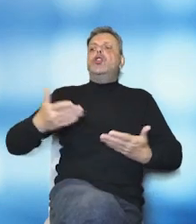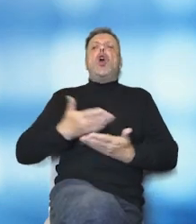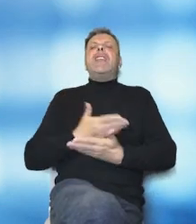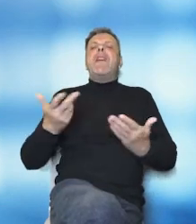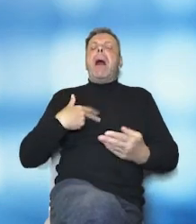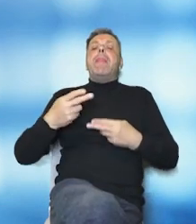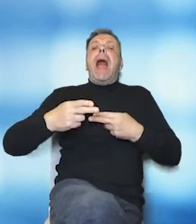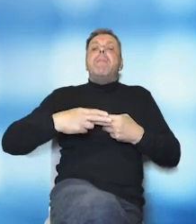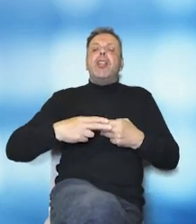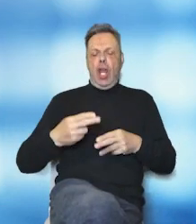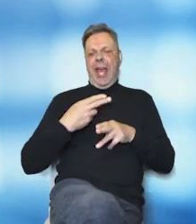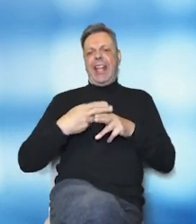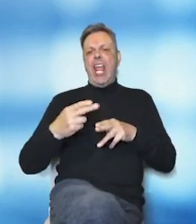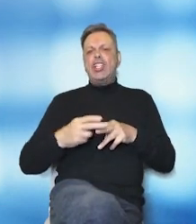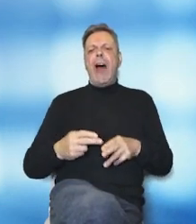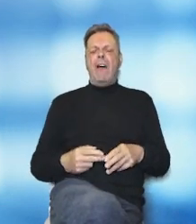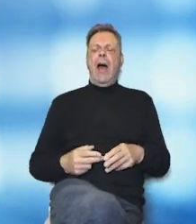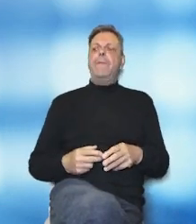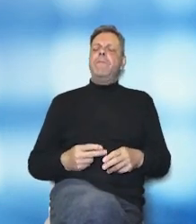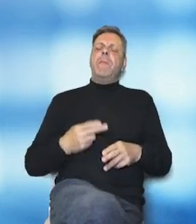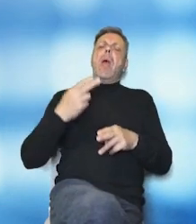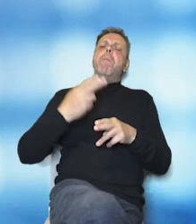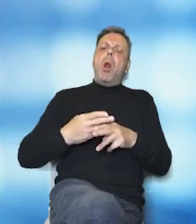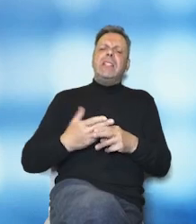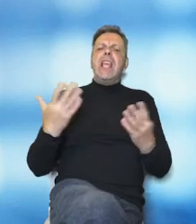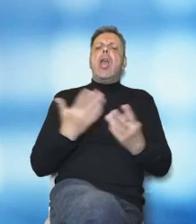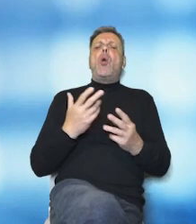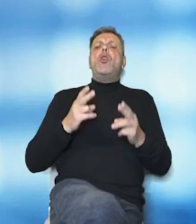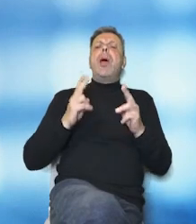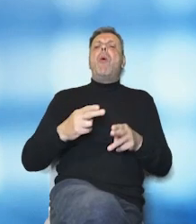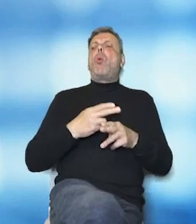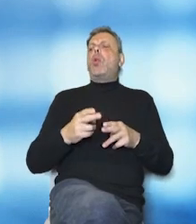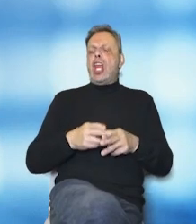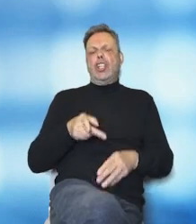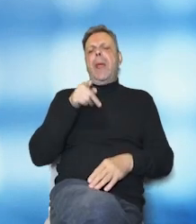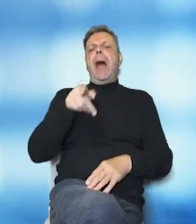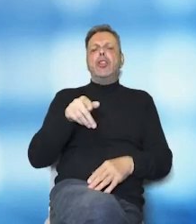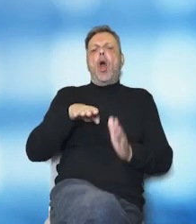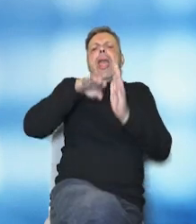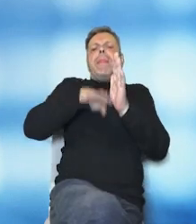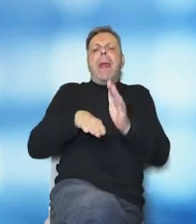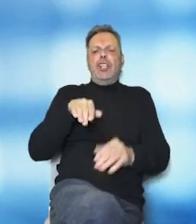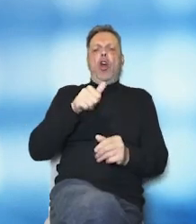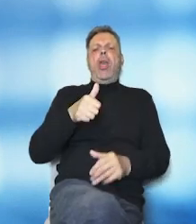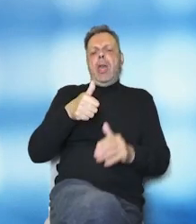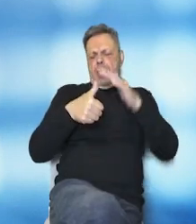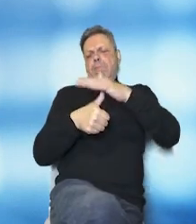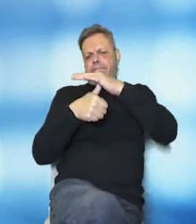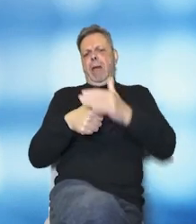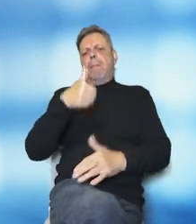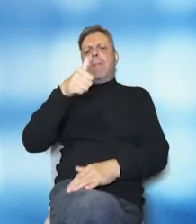najbliže, rješava akutne bolesti koje se mogu riješiti na toj najnižoj primarnoj